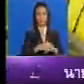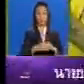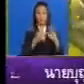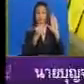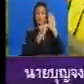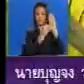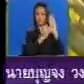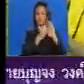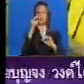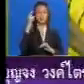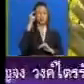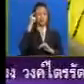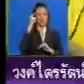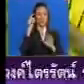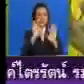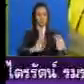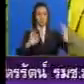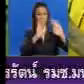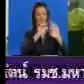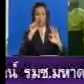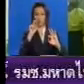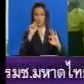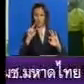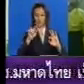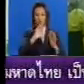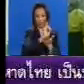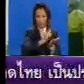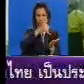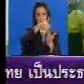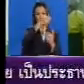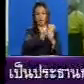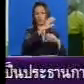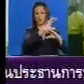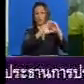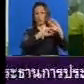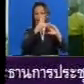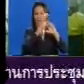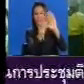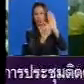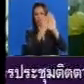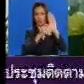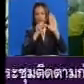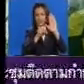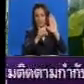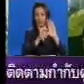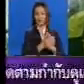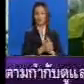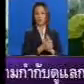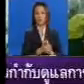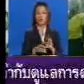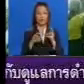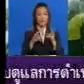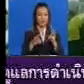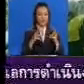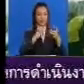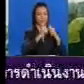ญของลูกเสือชาวบ้านจึงมีนโยบายเร่งด่วนในการฟื้นฟูกิจการลูกเสือชาวบ้านและใช้กิจการลูกเสือชาวบ้านเป็นแนวทาง